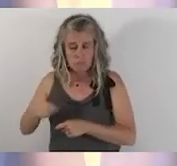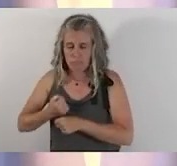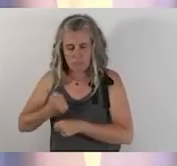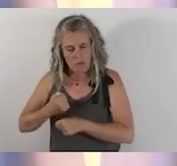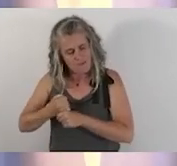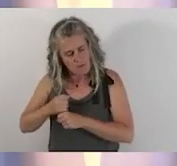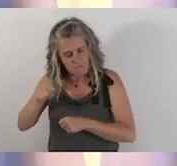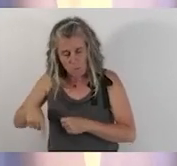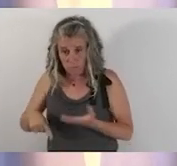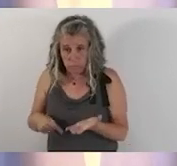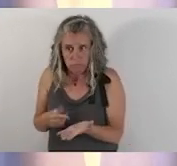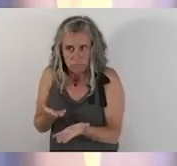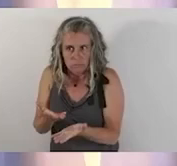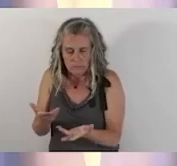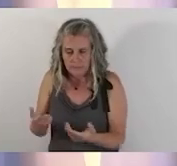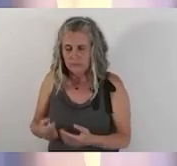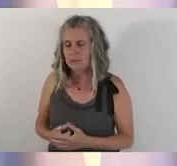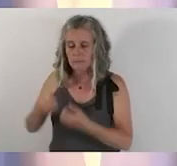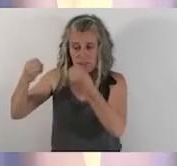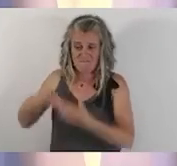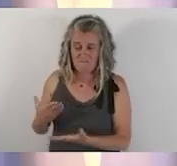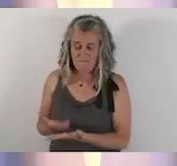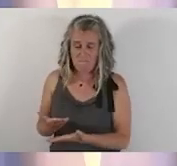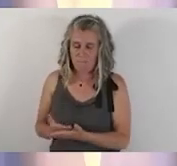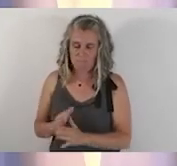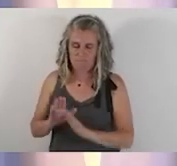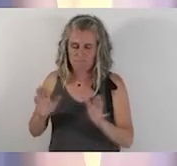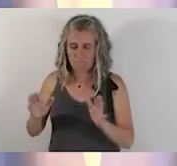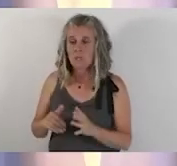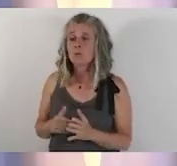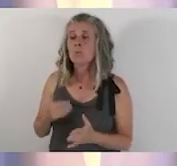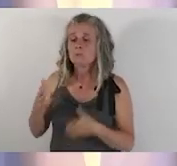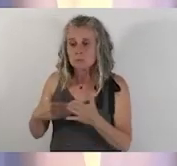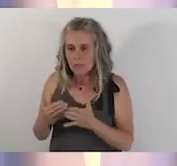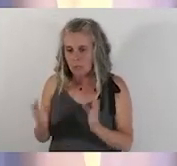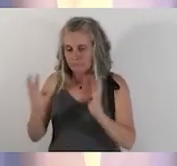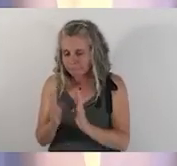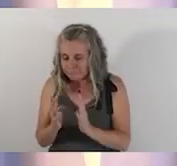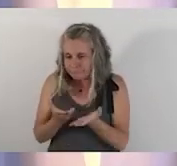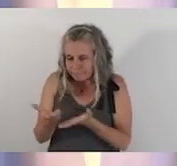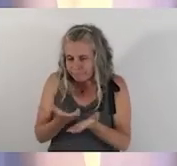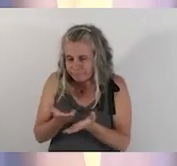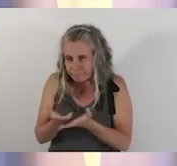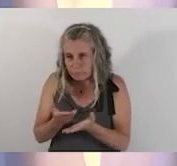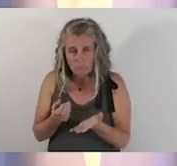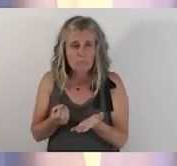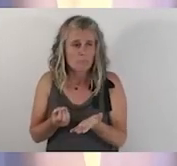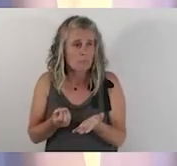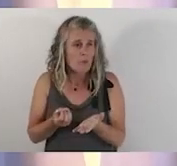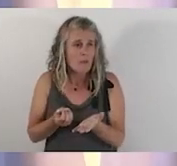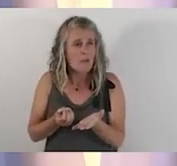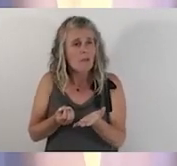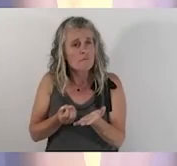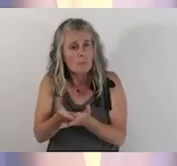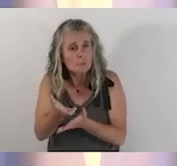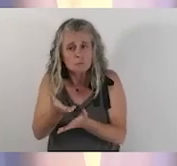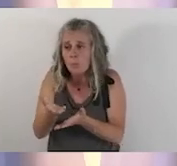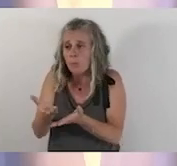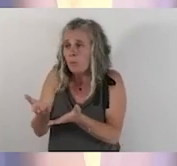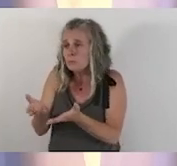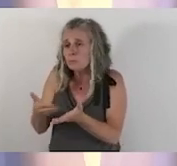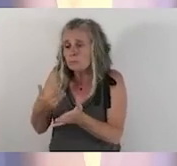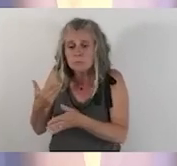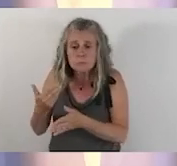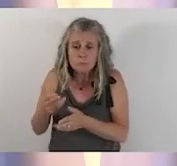attendant une programmation définitive, qui prend toujours un peu de temps, même si il sera question d'y mettre tôt ou tard un